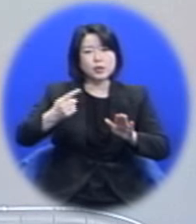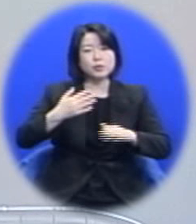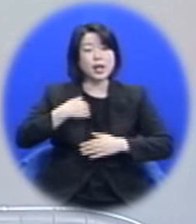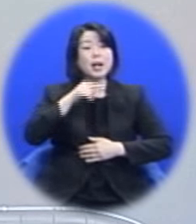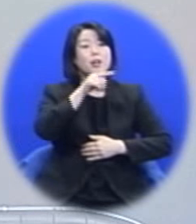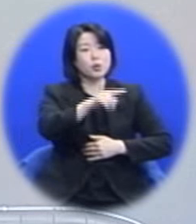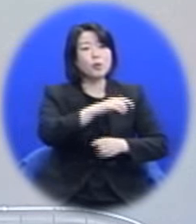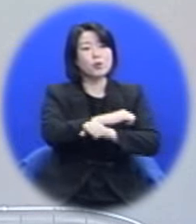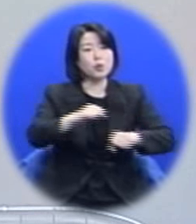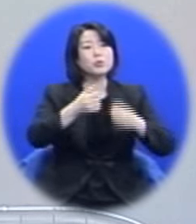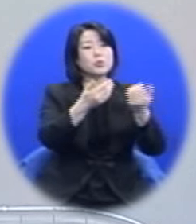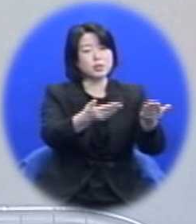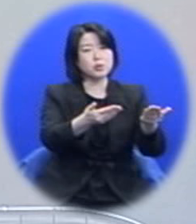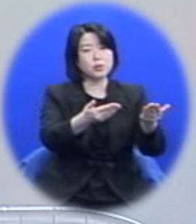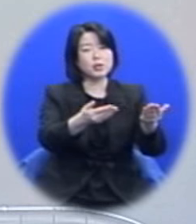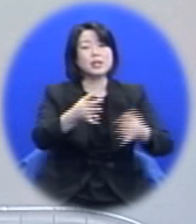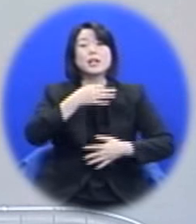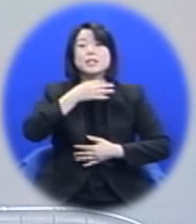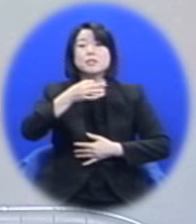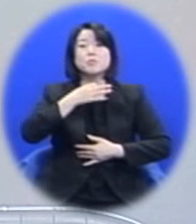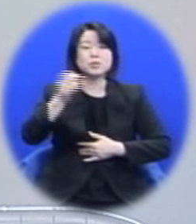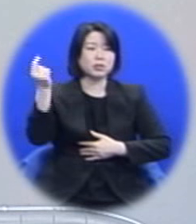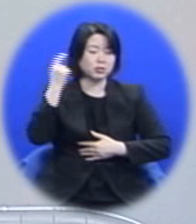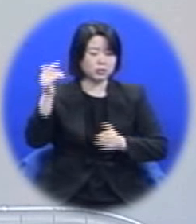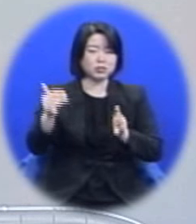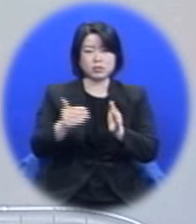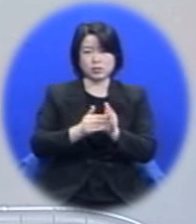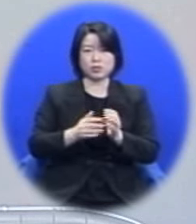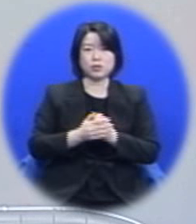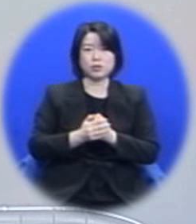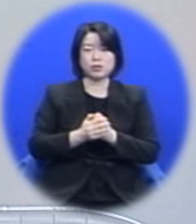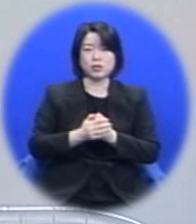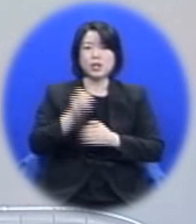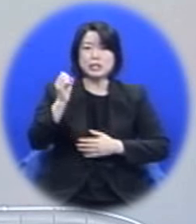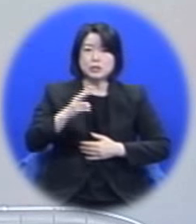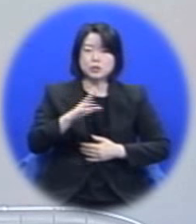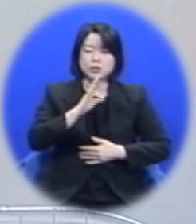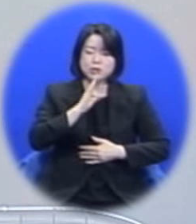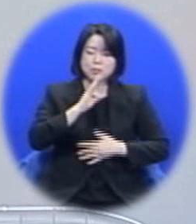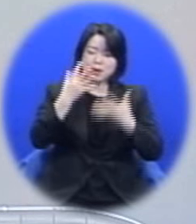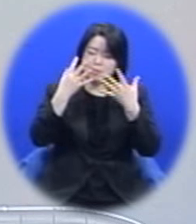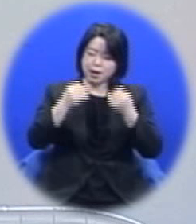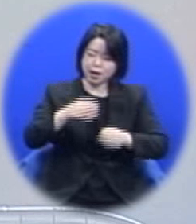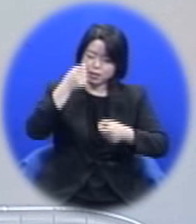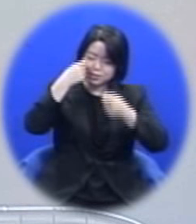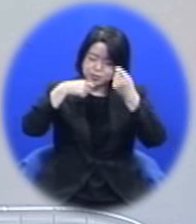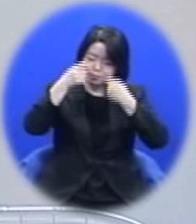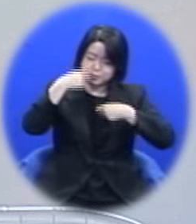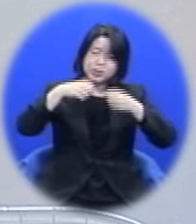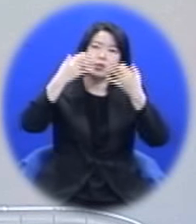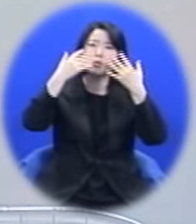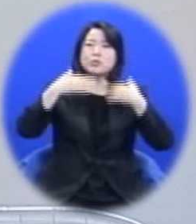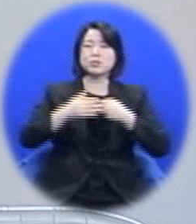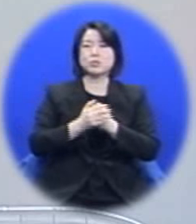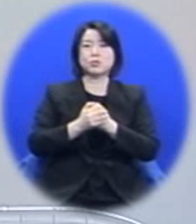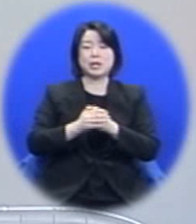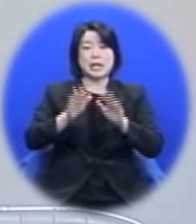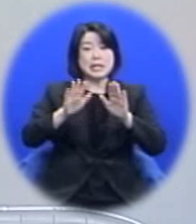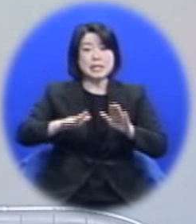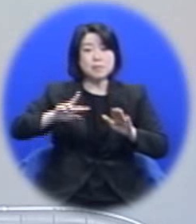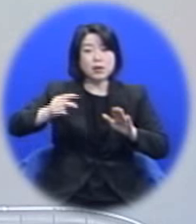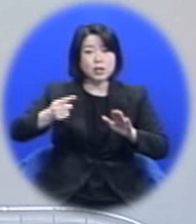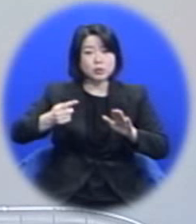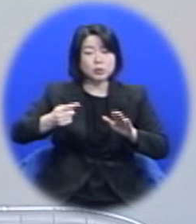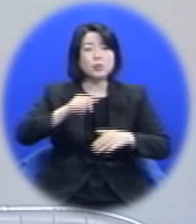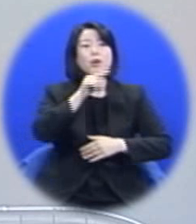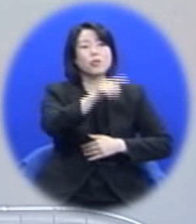용서한다 그런 음성으로 들었어요. 그러고는 정말 많이 울었어요. 이번에도 너를 용서한다.